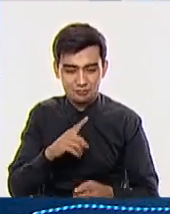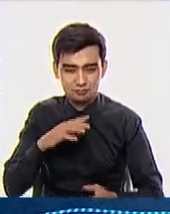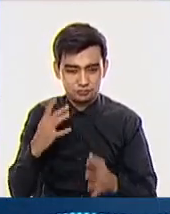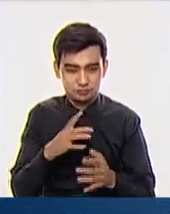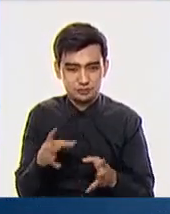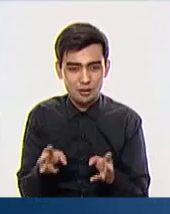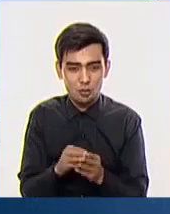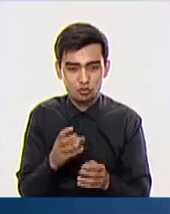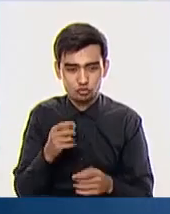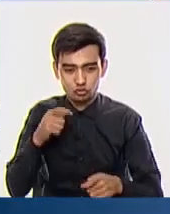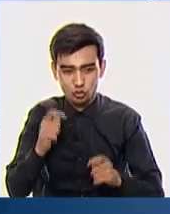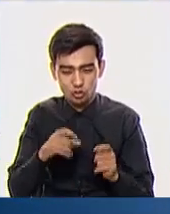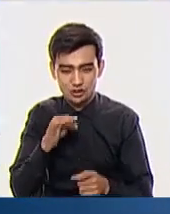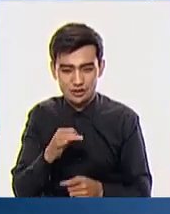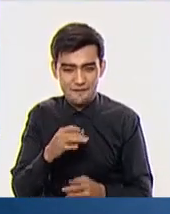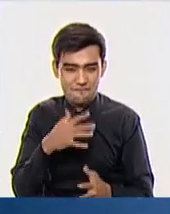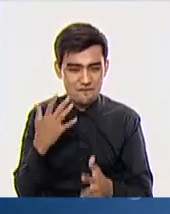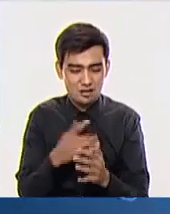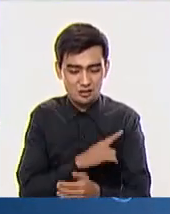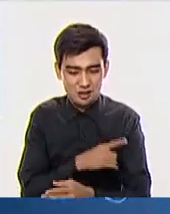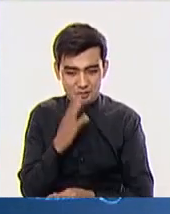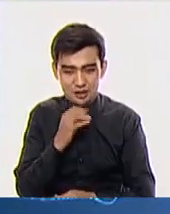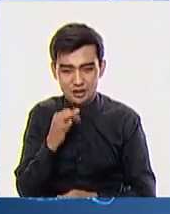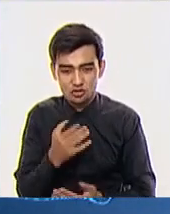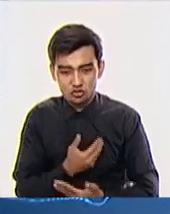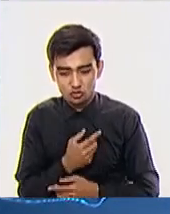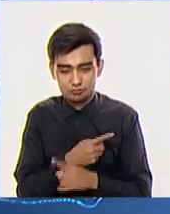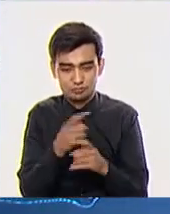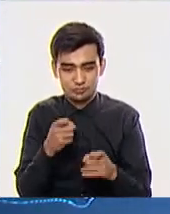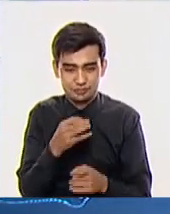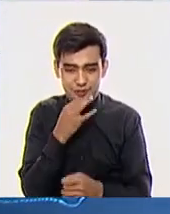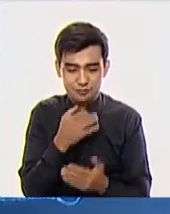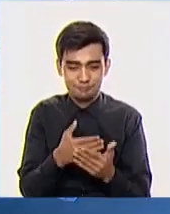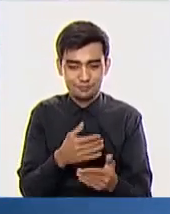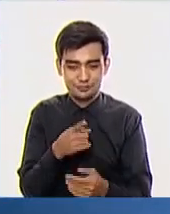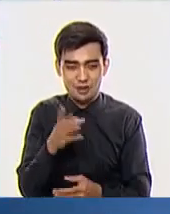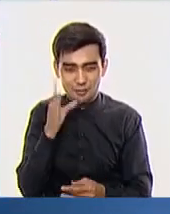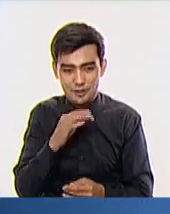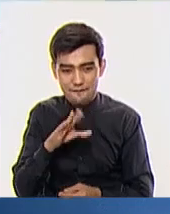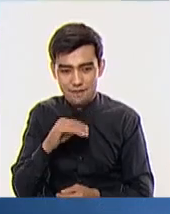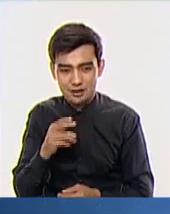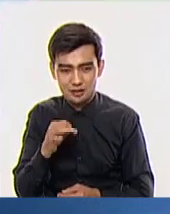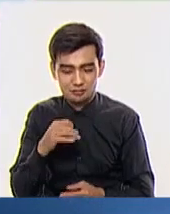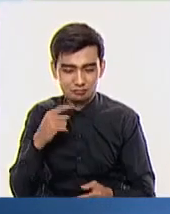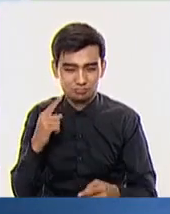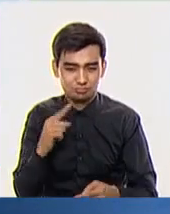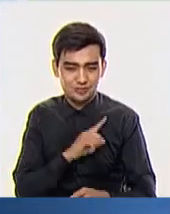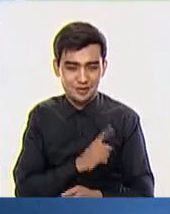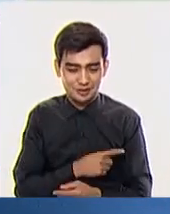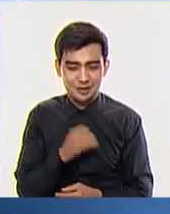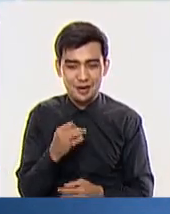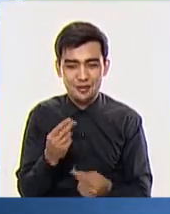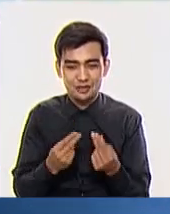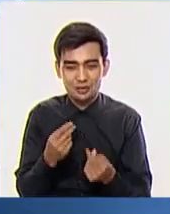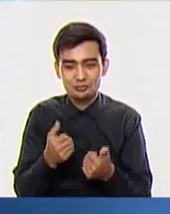принесет с собой дожди и шквальный ветер. Местные жители заранее предупредили о возможном разливе рек и оползнях. Организаторы